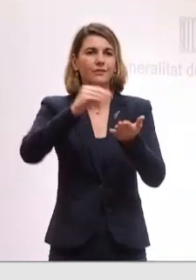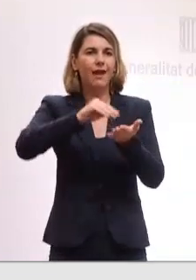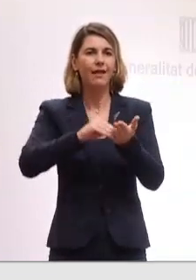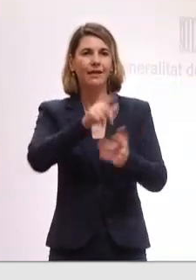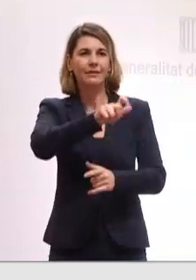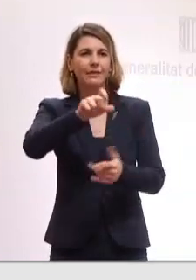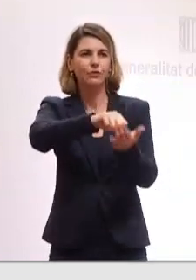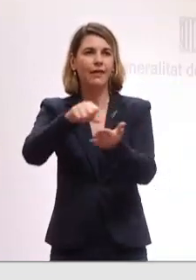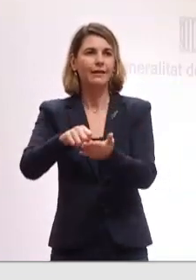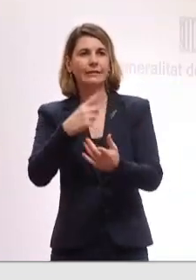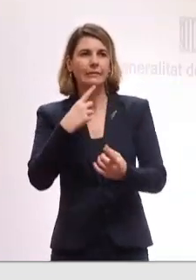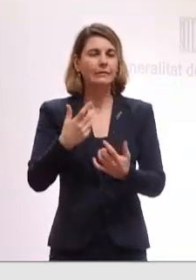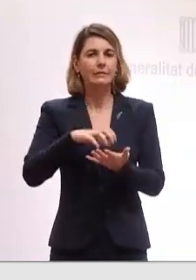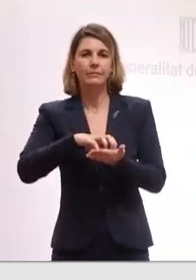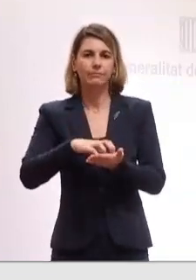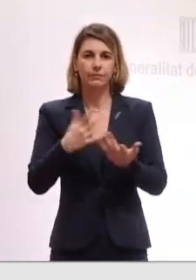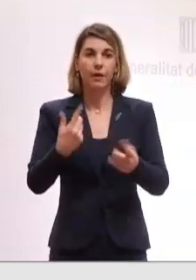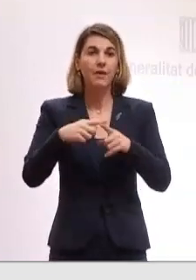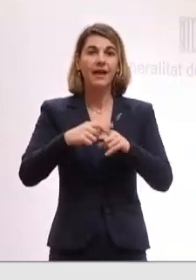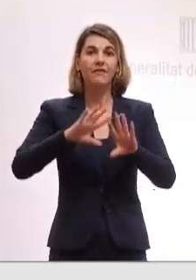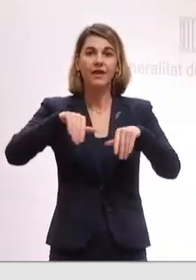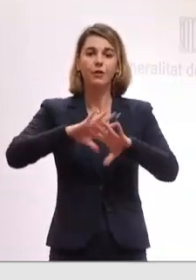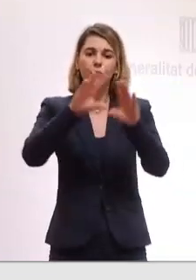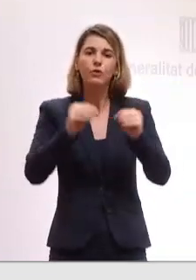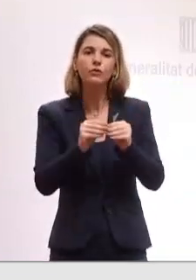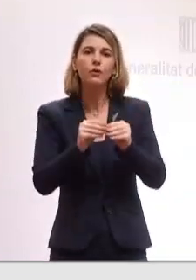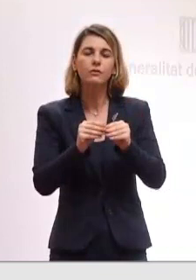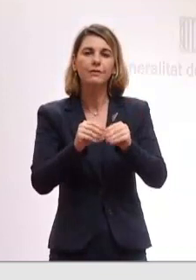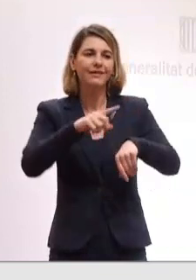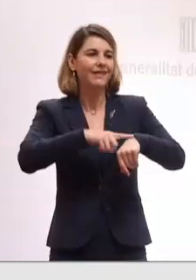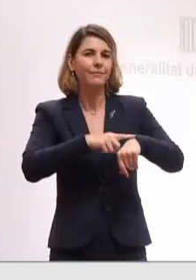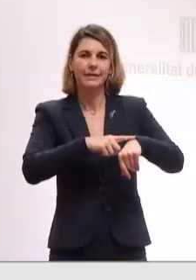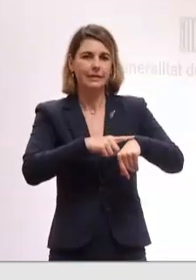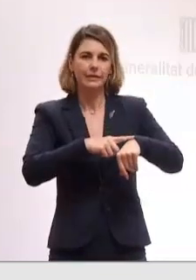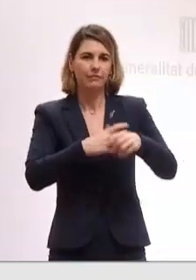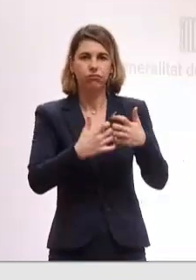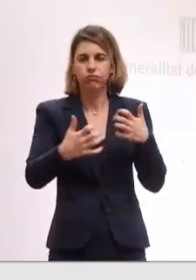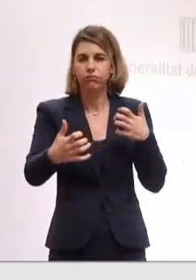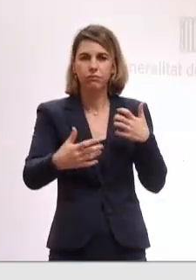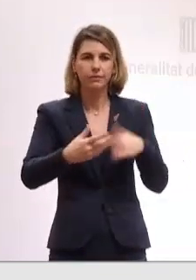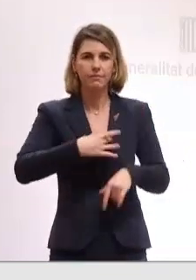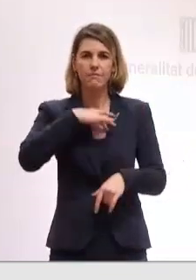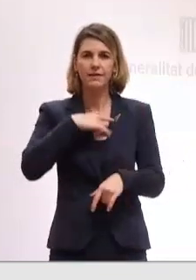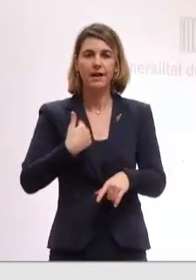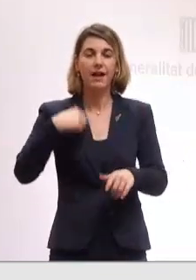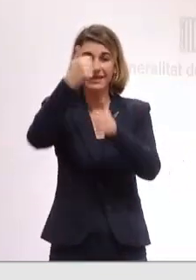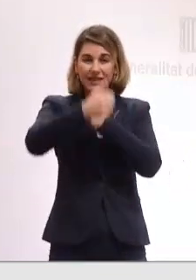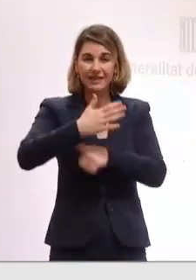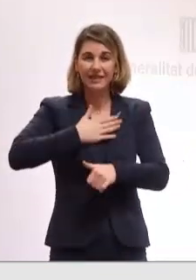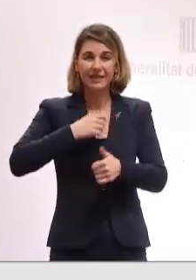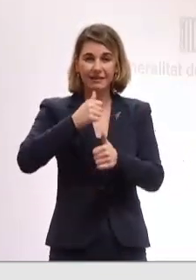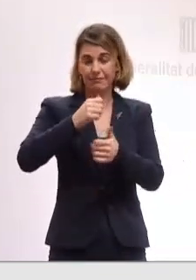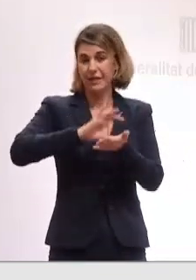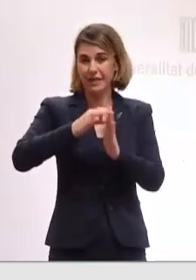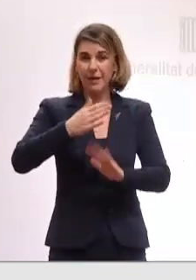la ciutadania, perquè moltes resolucions es dicten en temps no raonables. El repte del nostre sistema és poder